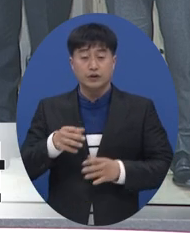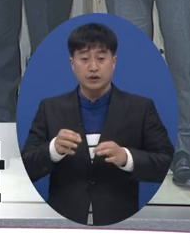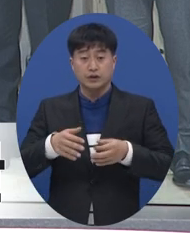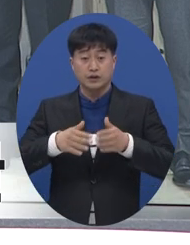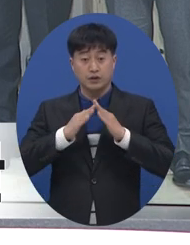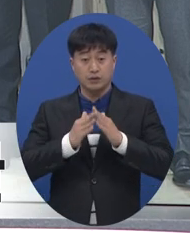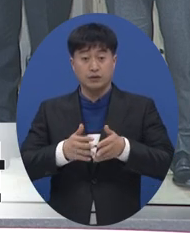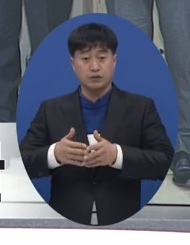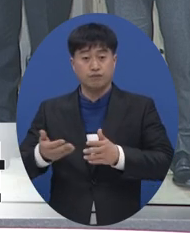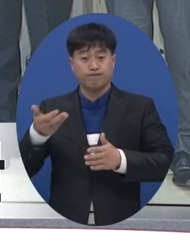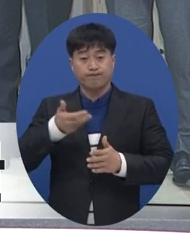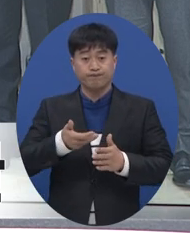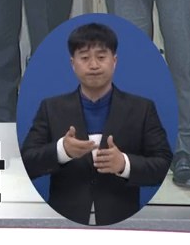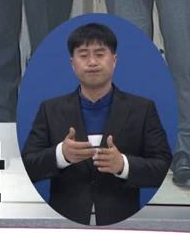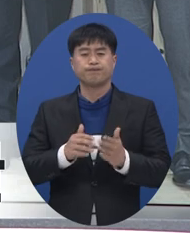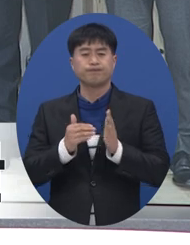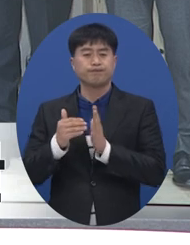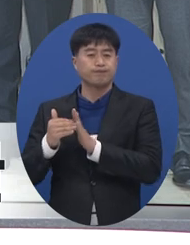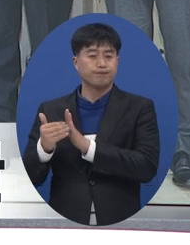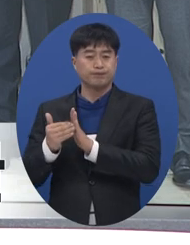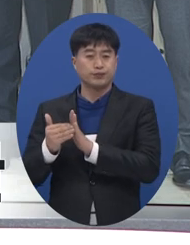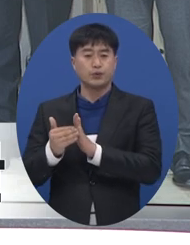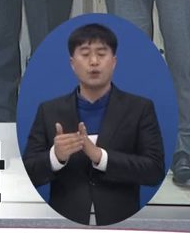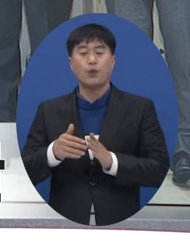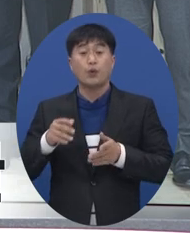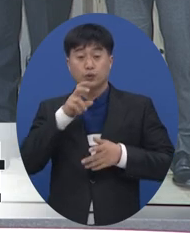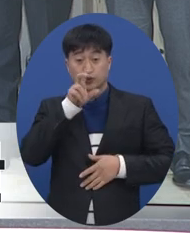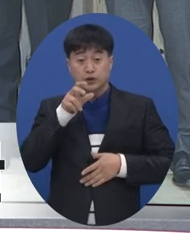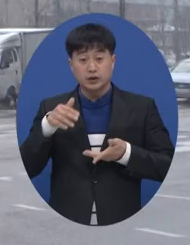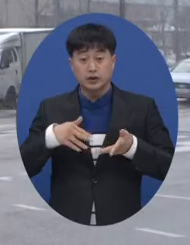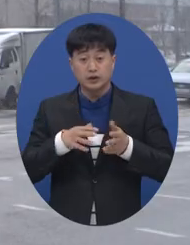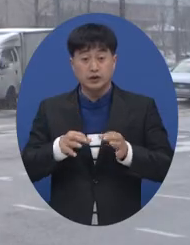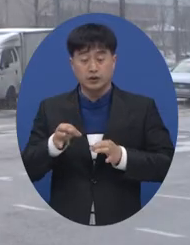등 골목 상권 보호 정책을 함께 추진합니다.